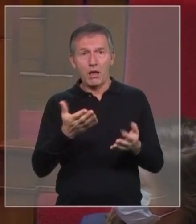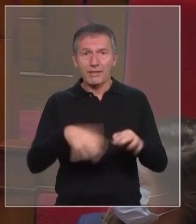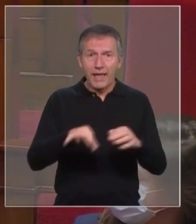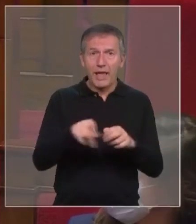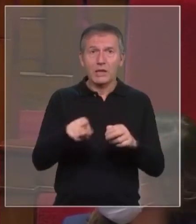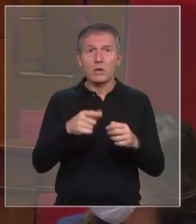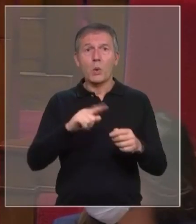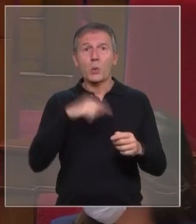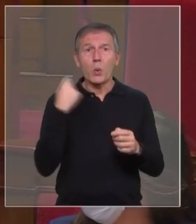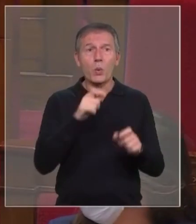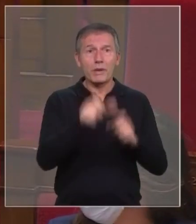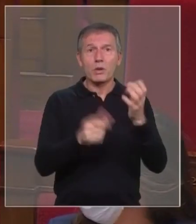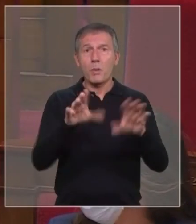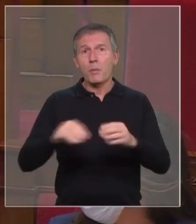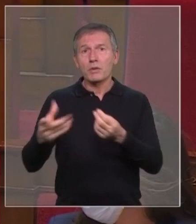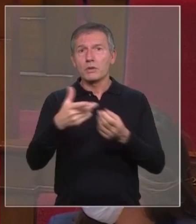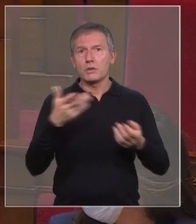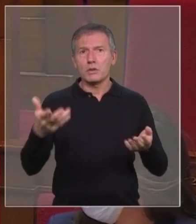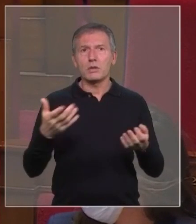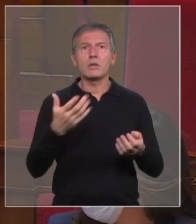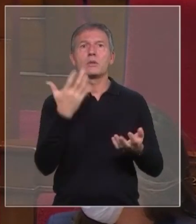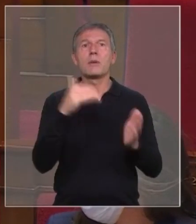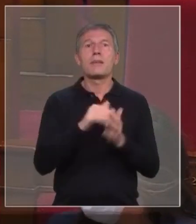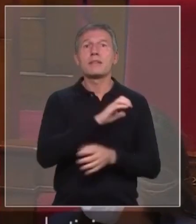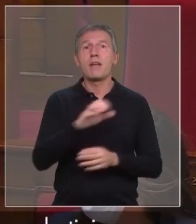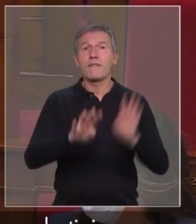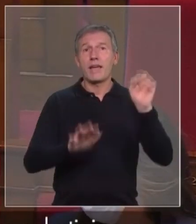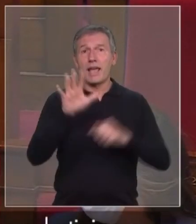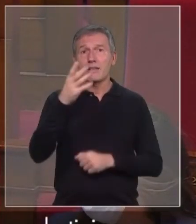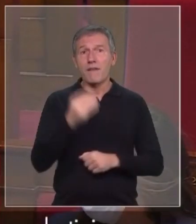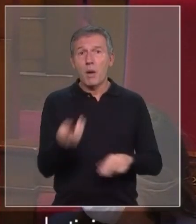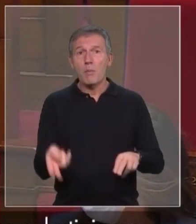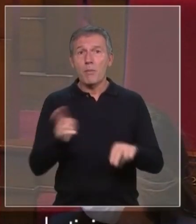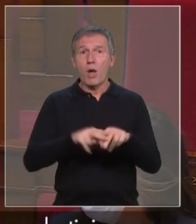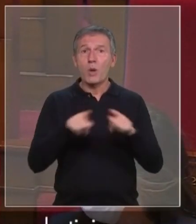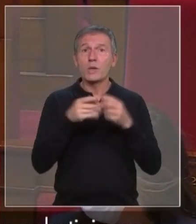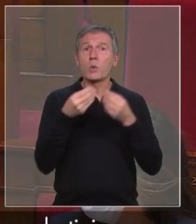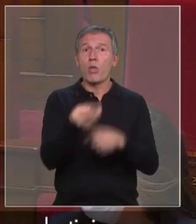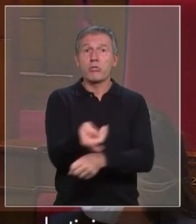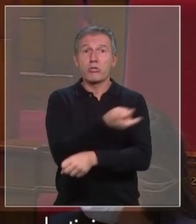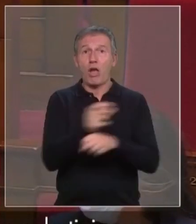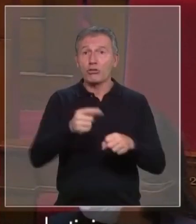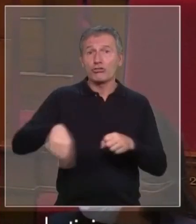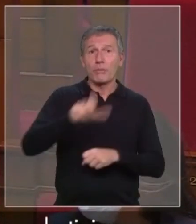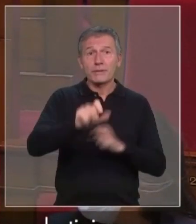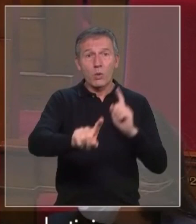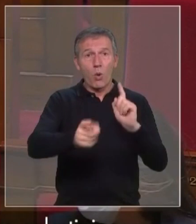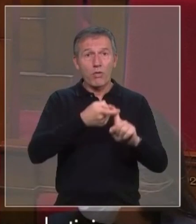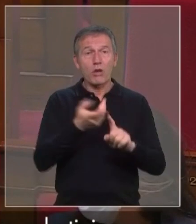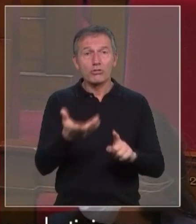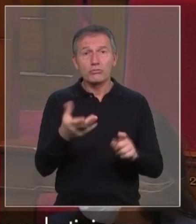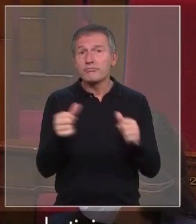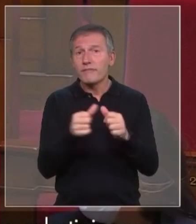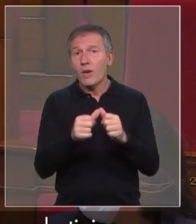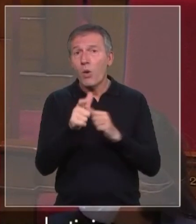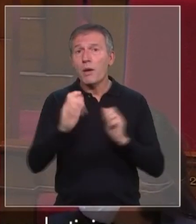tuant la population civile, 3195 enfants morts, et mettant en danger les otages détenus par le Hamas, quelles